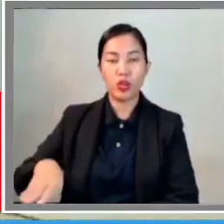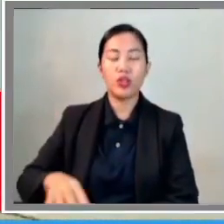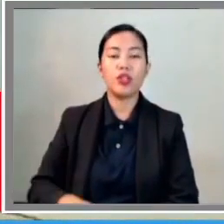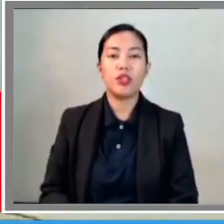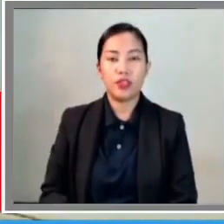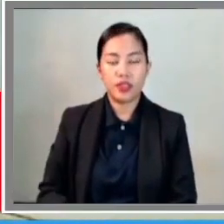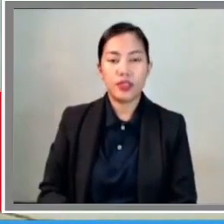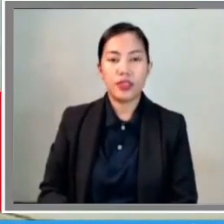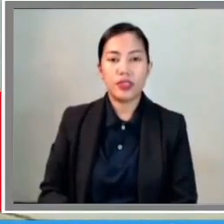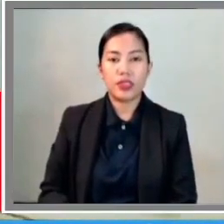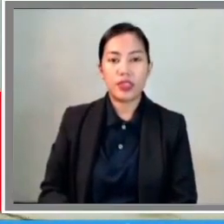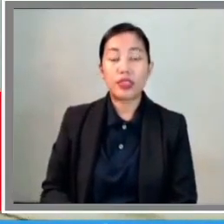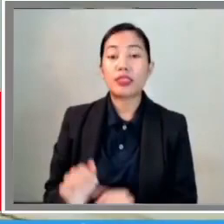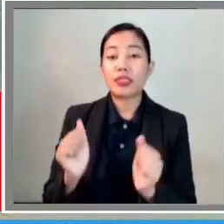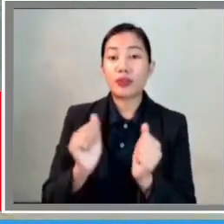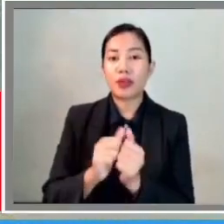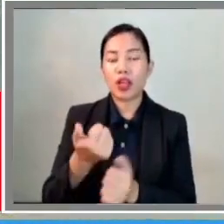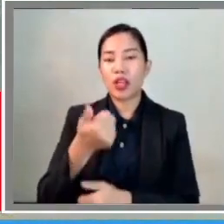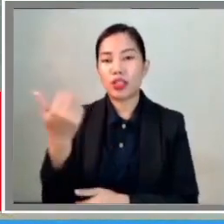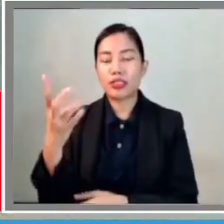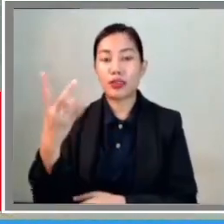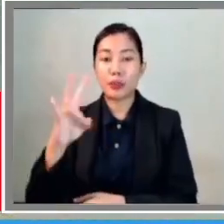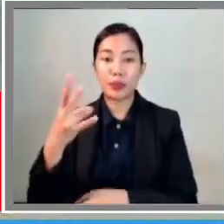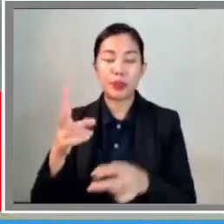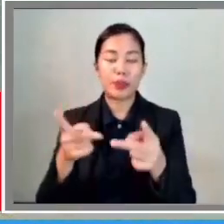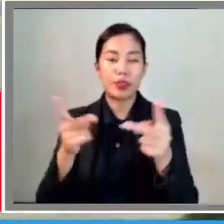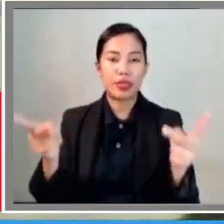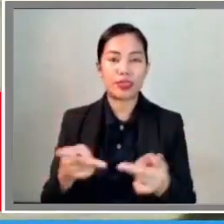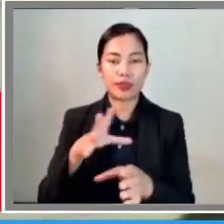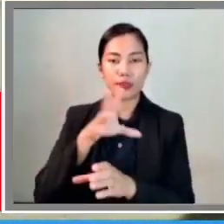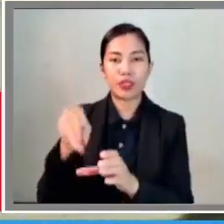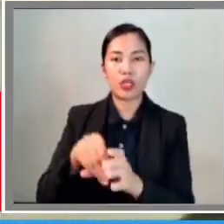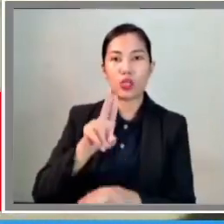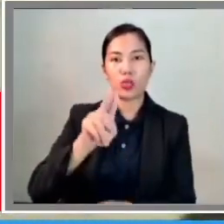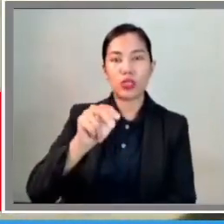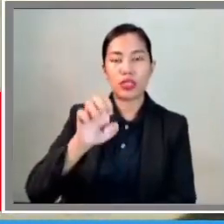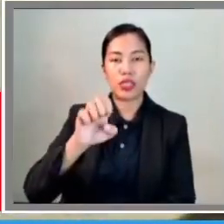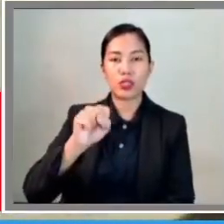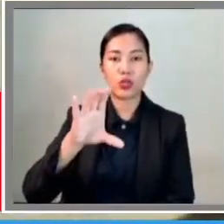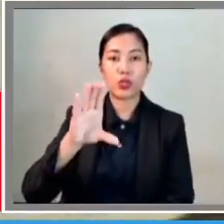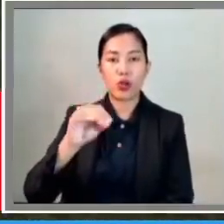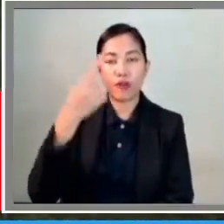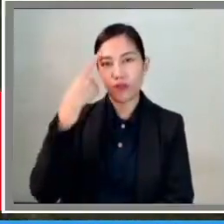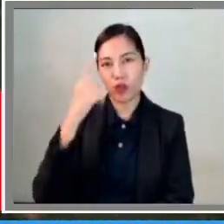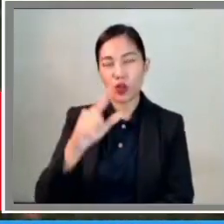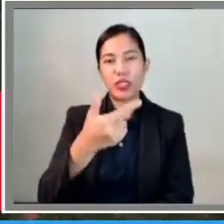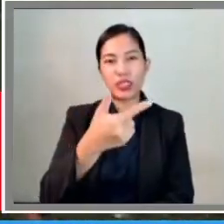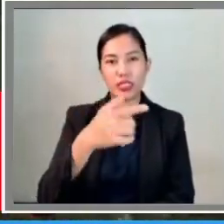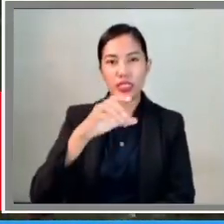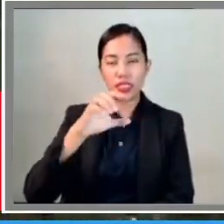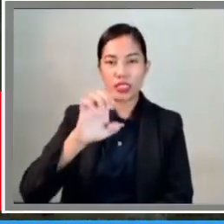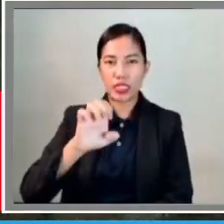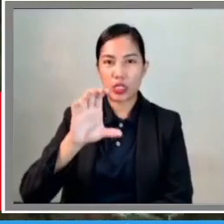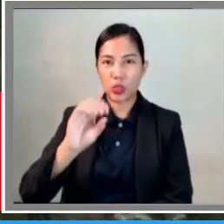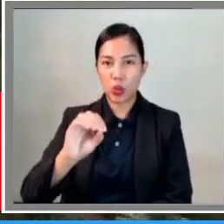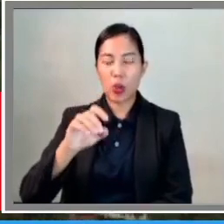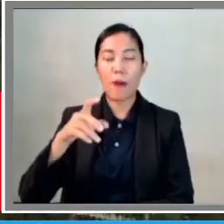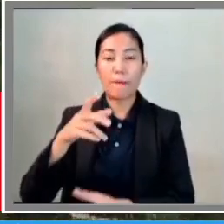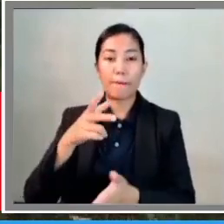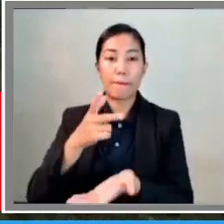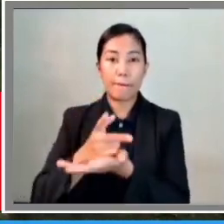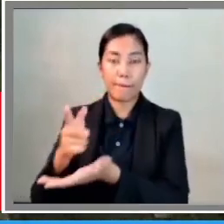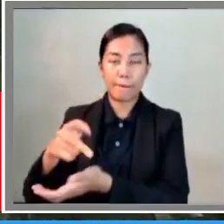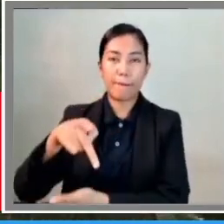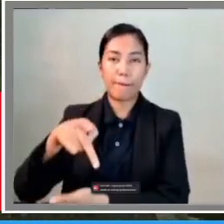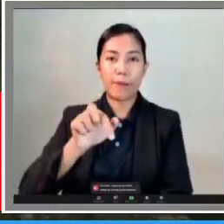17 iba pang lugar na idinagdag ng UNESCO sa mga geopark. Ayon sa UNESCO, napili ang Bohol dahil sa nagagandahan itong pasyalan gaya